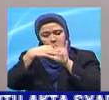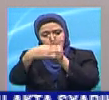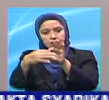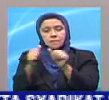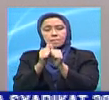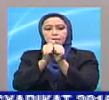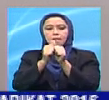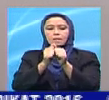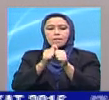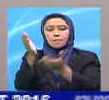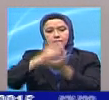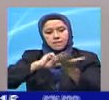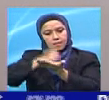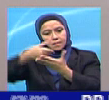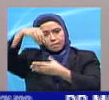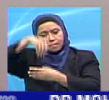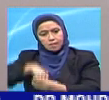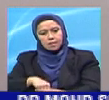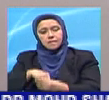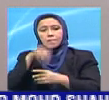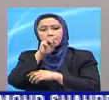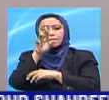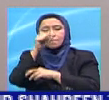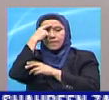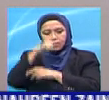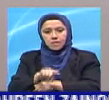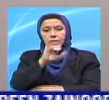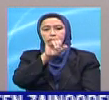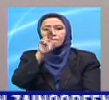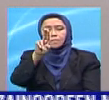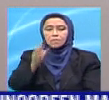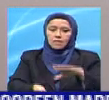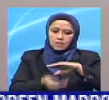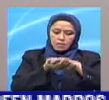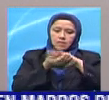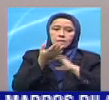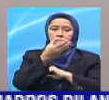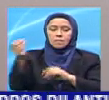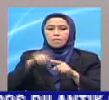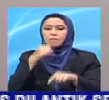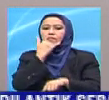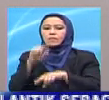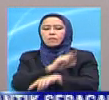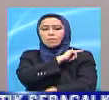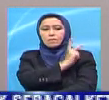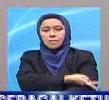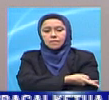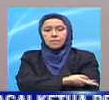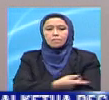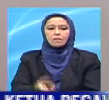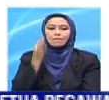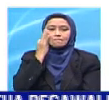dalaman Mara bagi menyiasat isu rasuah dan salahguna kuasa membabitkan Tan Sri Anwar itu selain itu